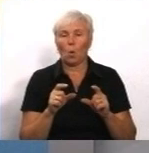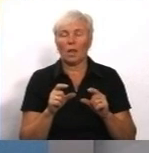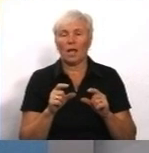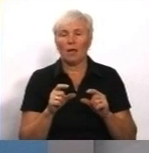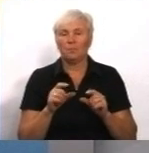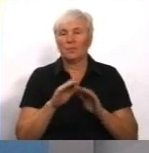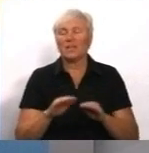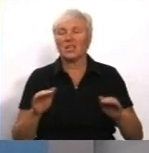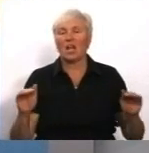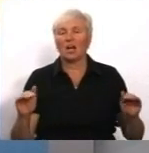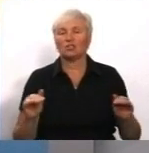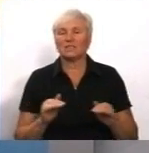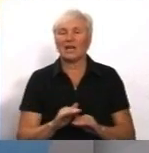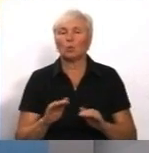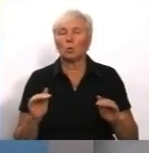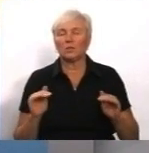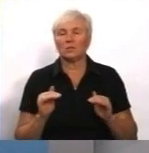в